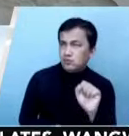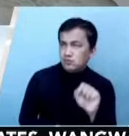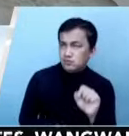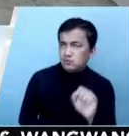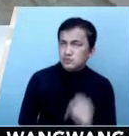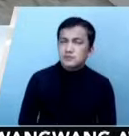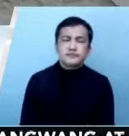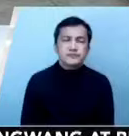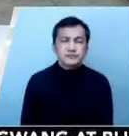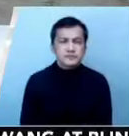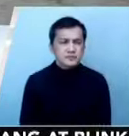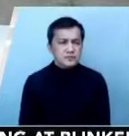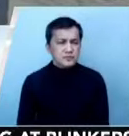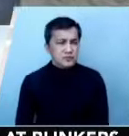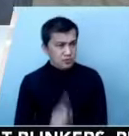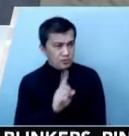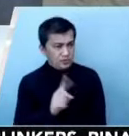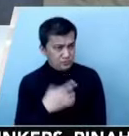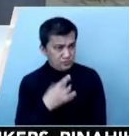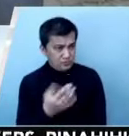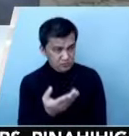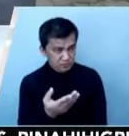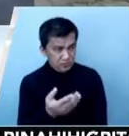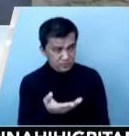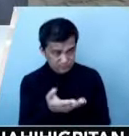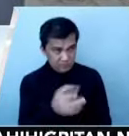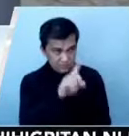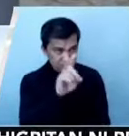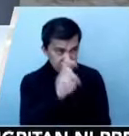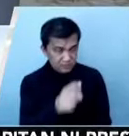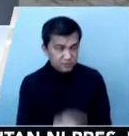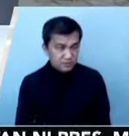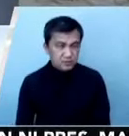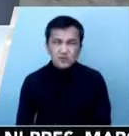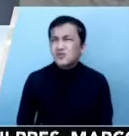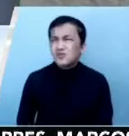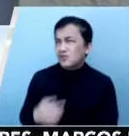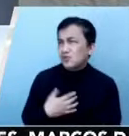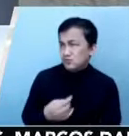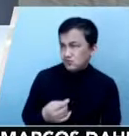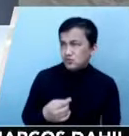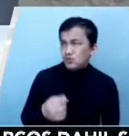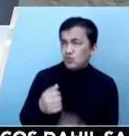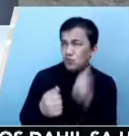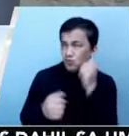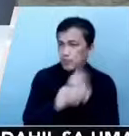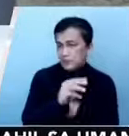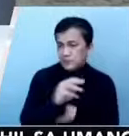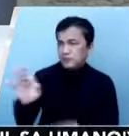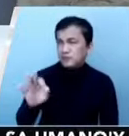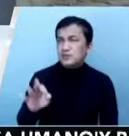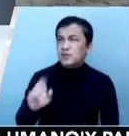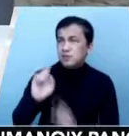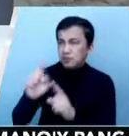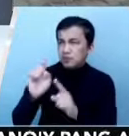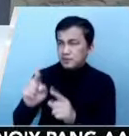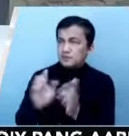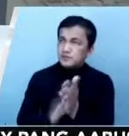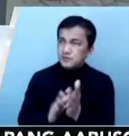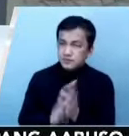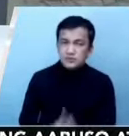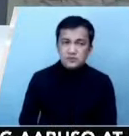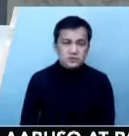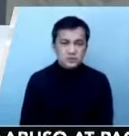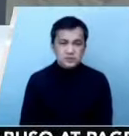Anong mas gusto niyo po sana kung kayo ang tatanungin? Mas gusto ko po yung araw-araw po. Pumapasok. Paano yung init